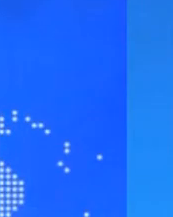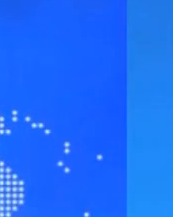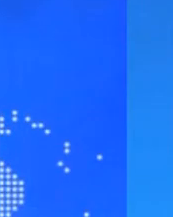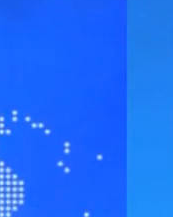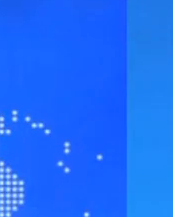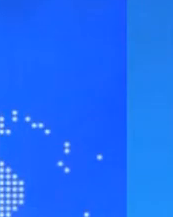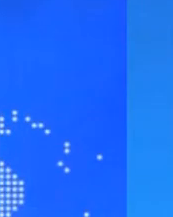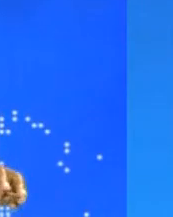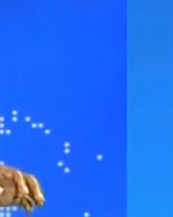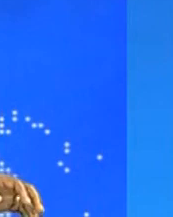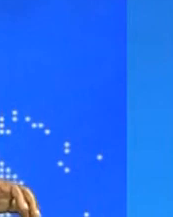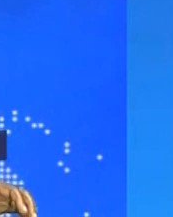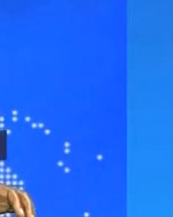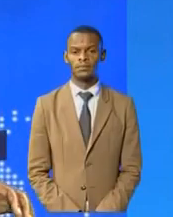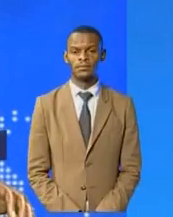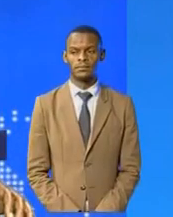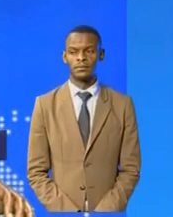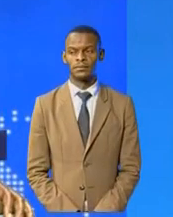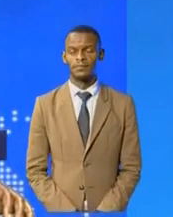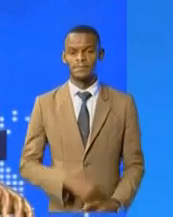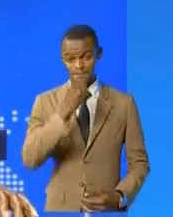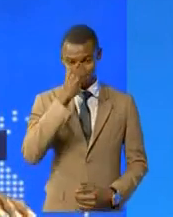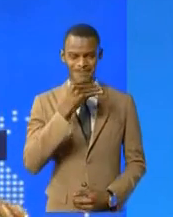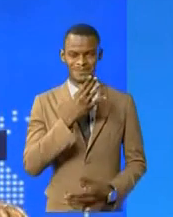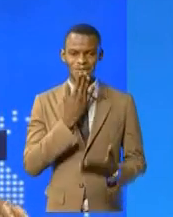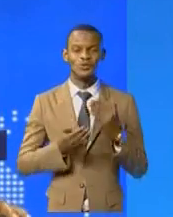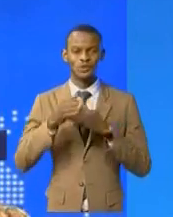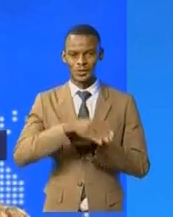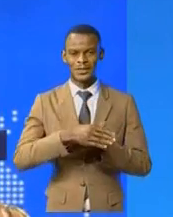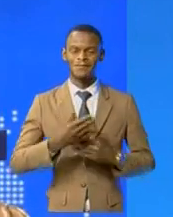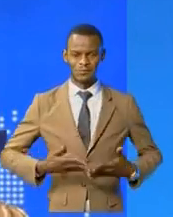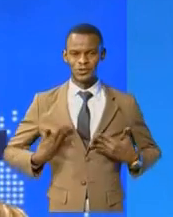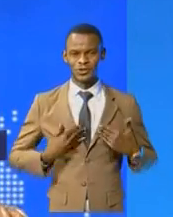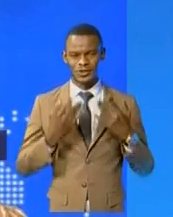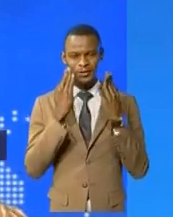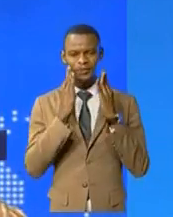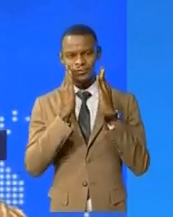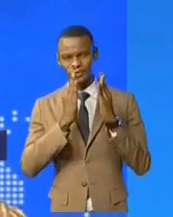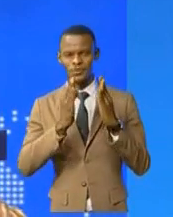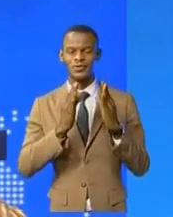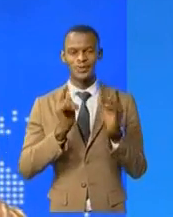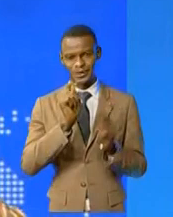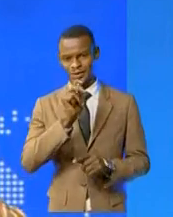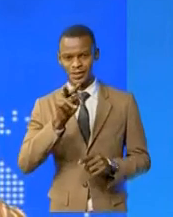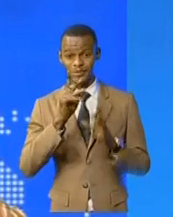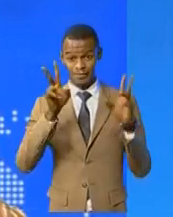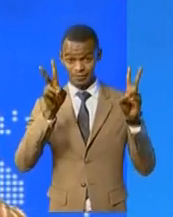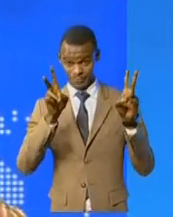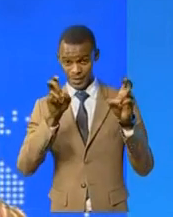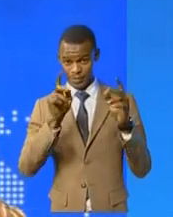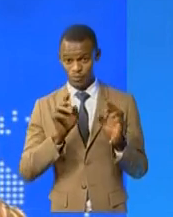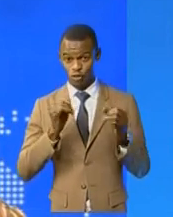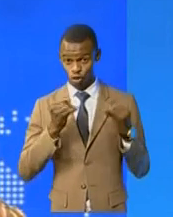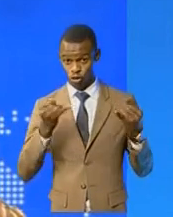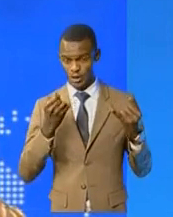Mesdames et messieurs, bonsoir et merci de nous recevoir chez vous pour ce rendez-vous d'actualité. Tout de suite, voici le titre. Arrivée